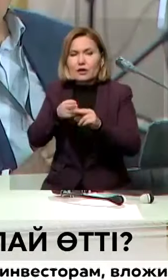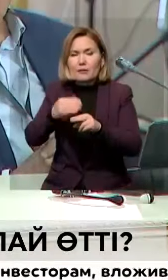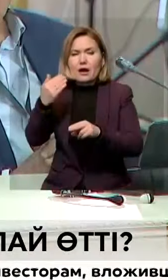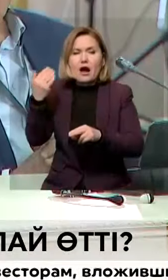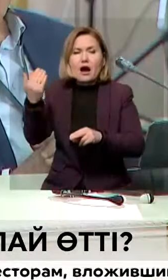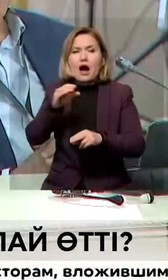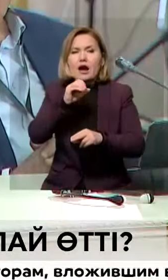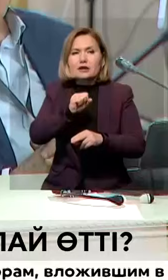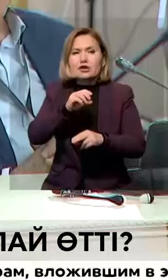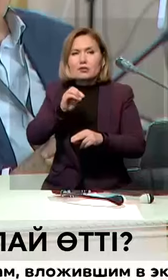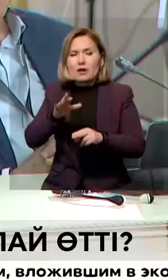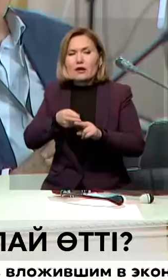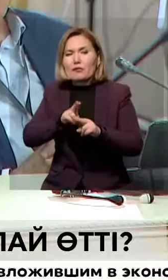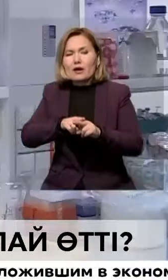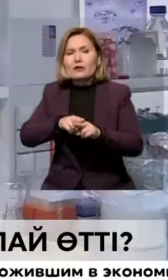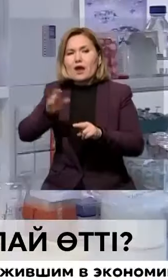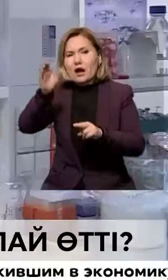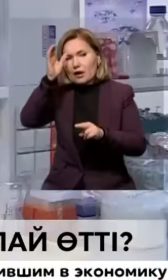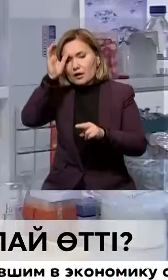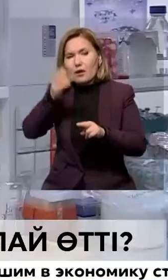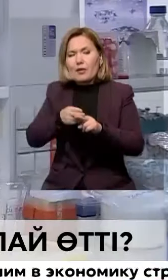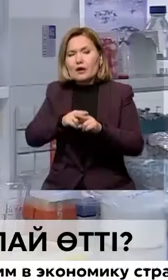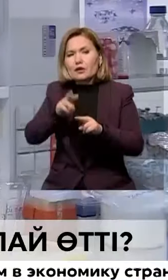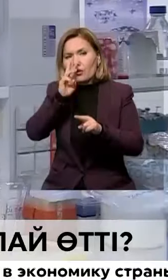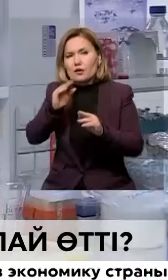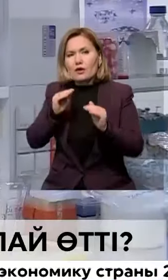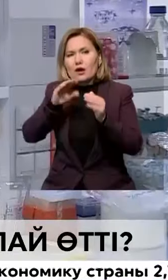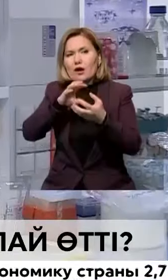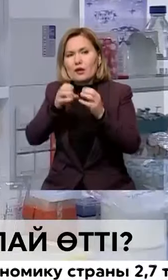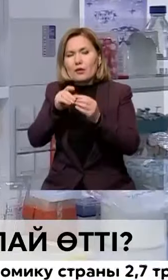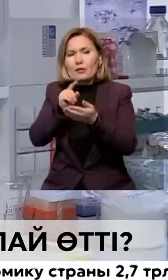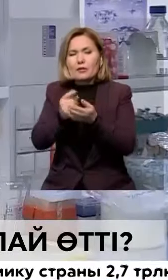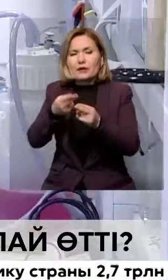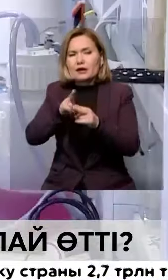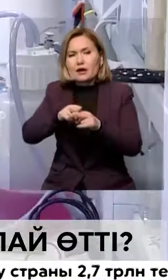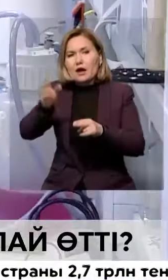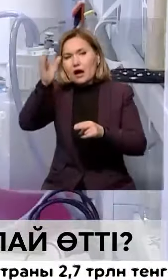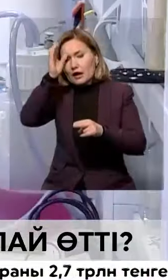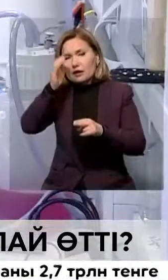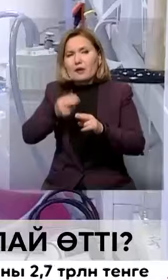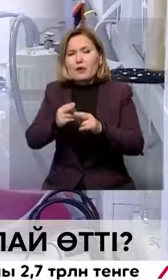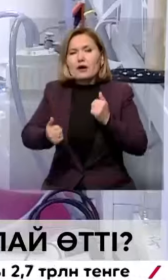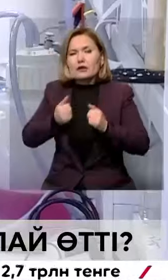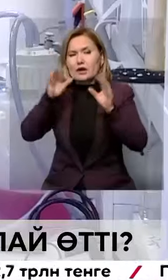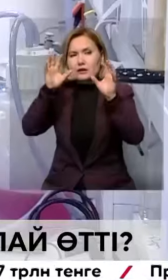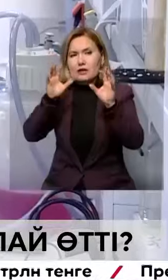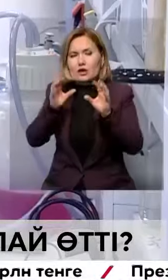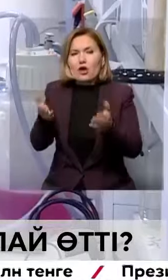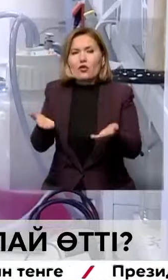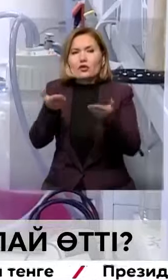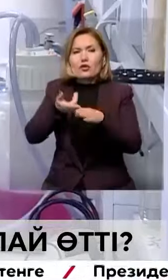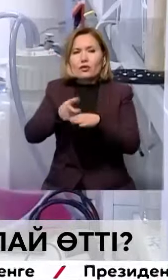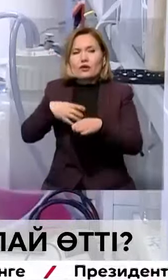Жұмаділдаев ғалымдарға берілетін грантты бөлу жүйесін өзгерту керек дейді. Одан бөлек, ғылым академиясының статусын заң жүзінде көтеру